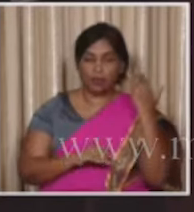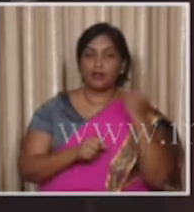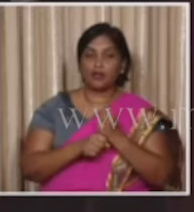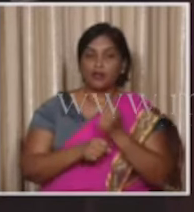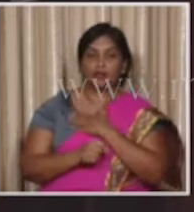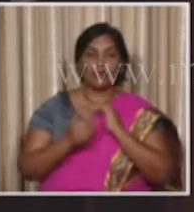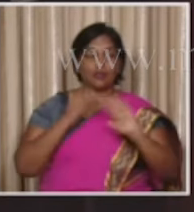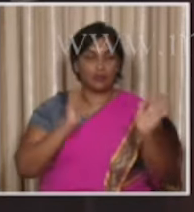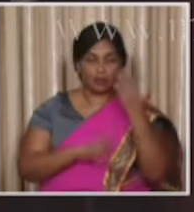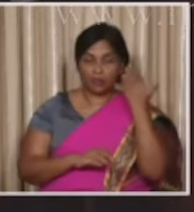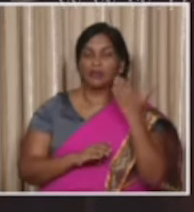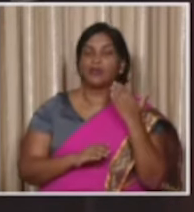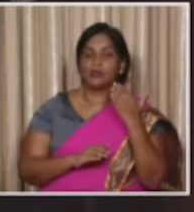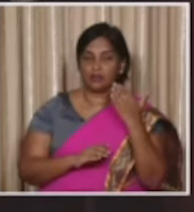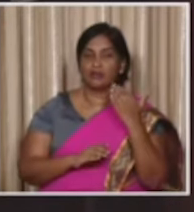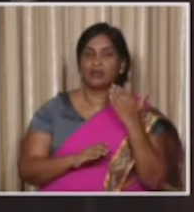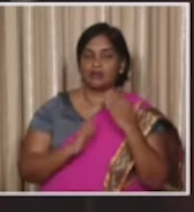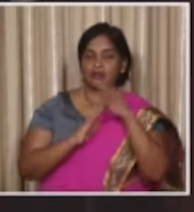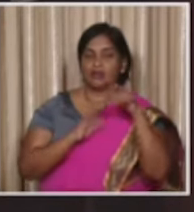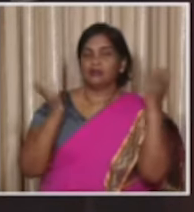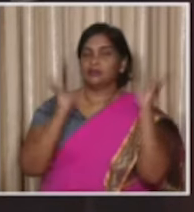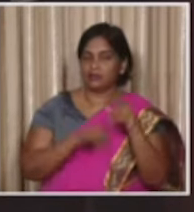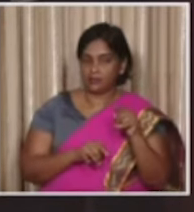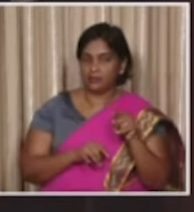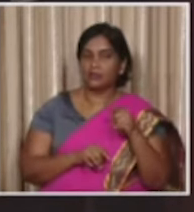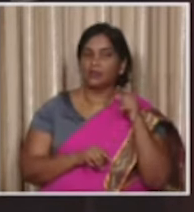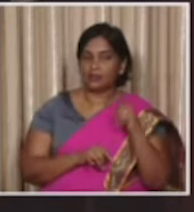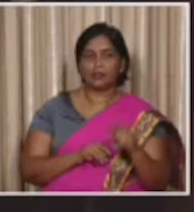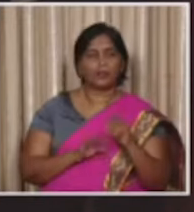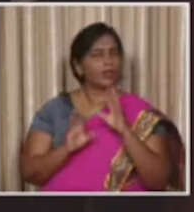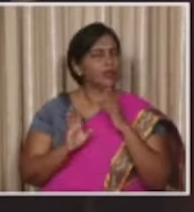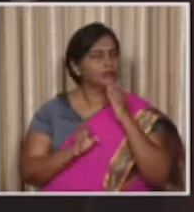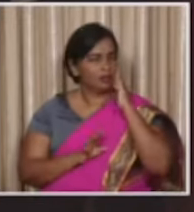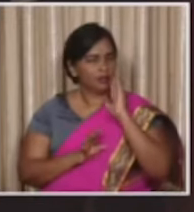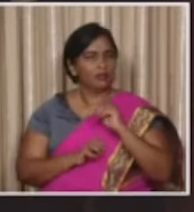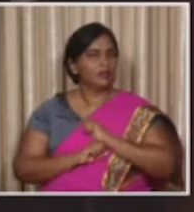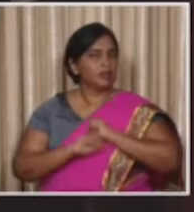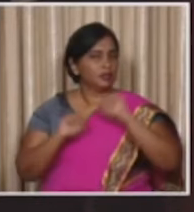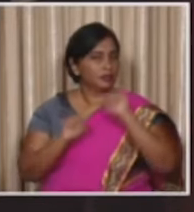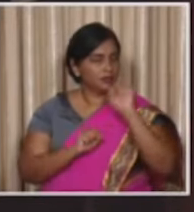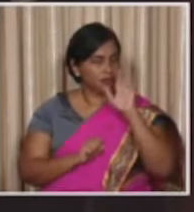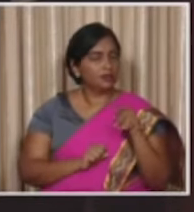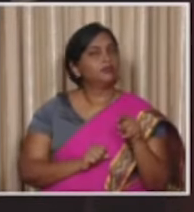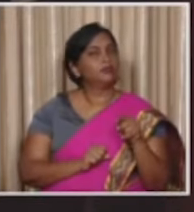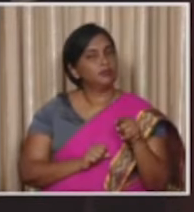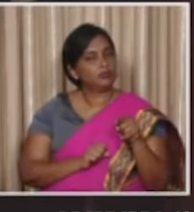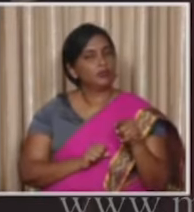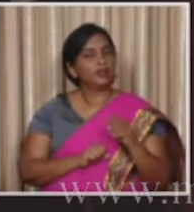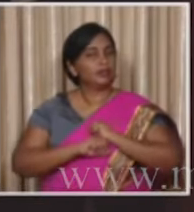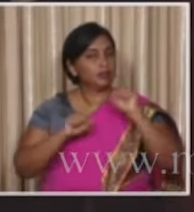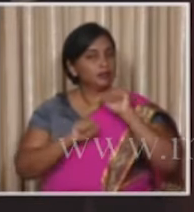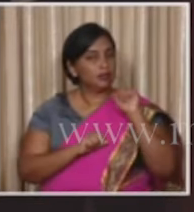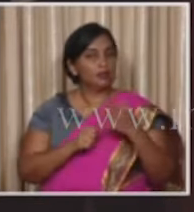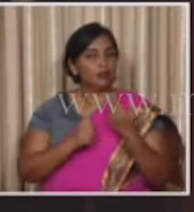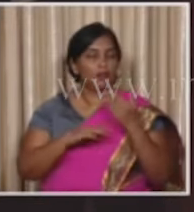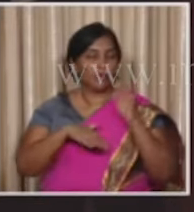ගෝගම ගෝටක් ගෝගම ආවා දොර සාමාන්‍යයෙන් අරගලය කරන්න ඒ අරගලයට